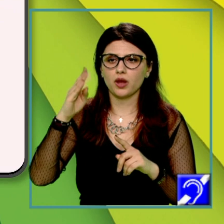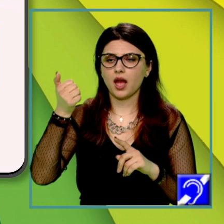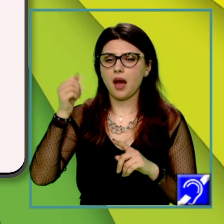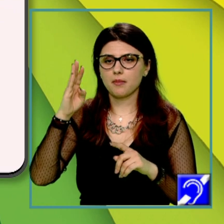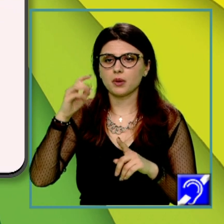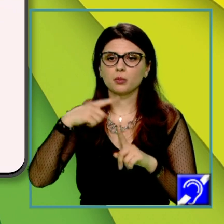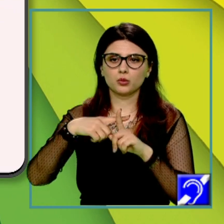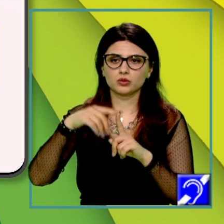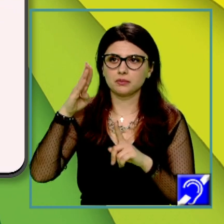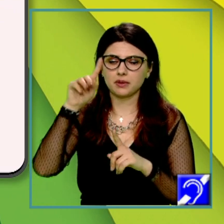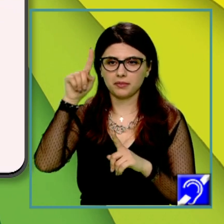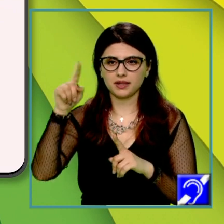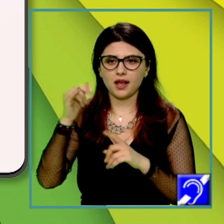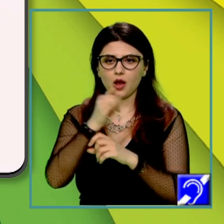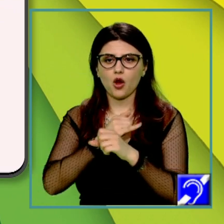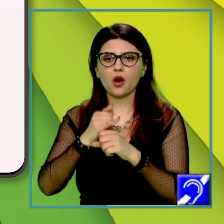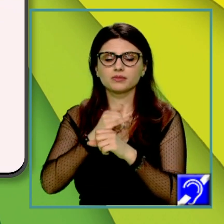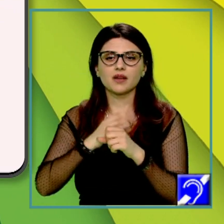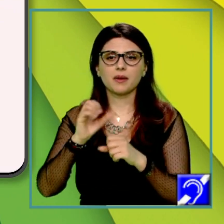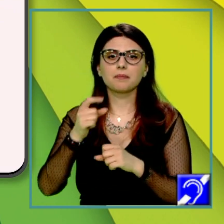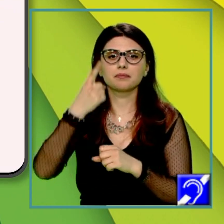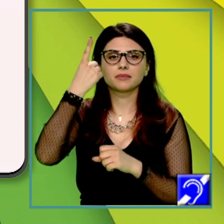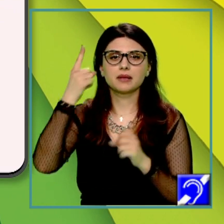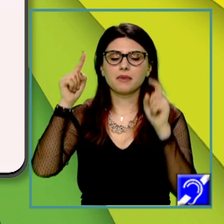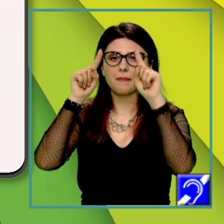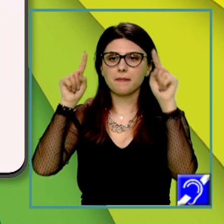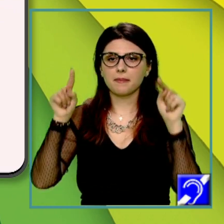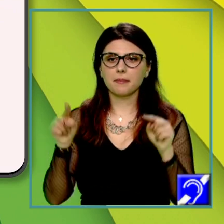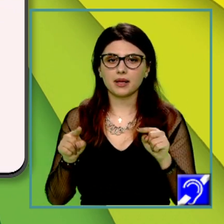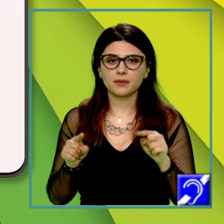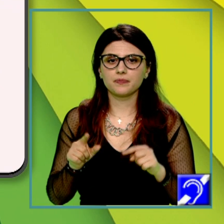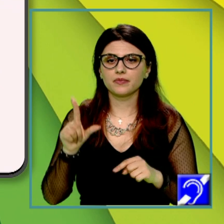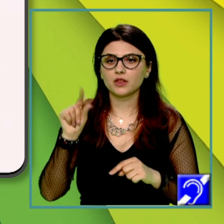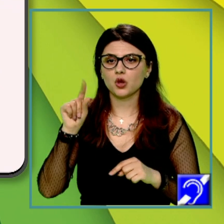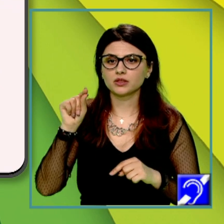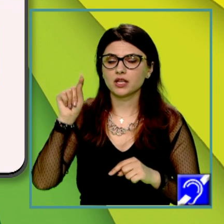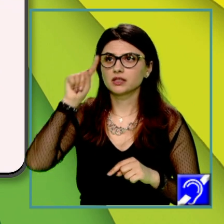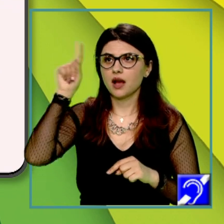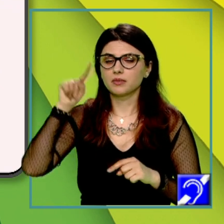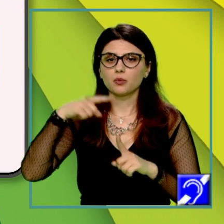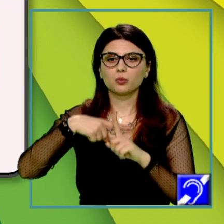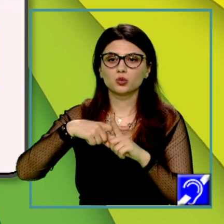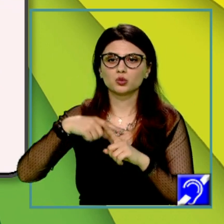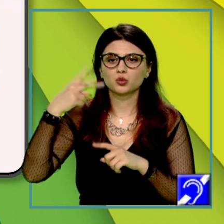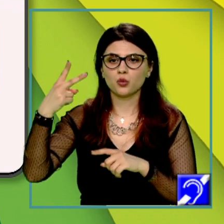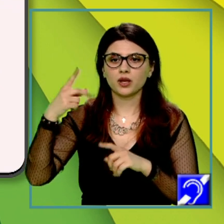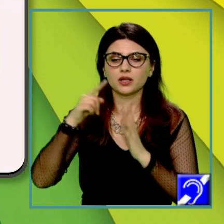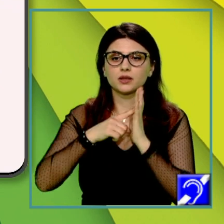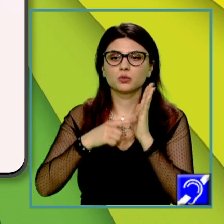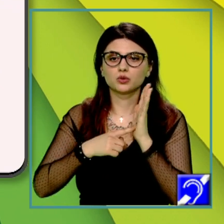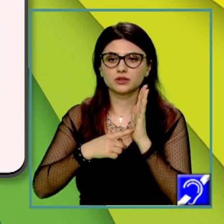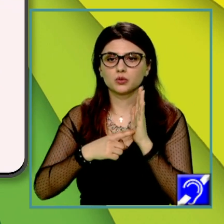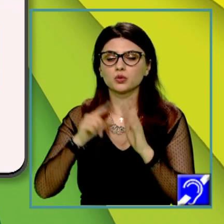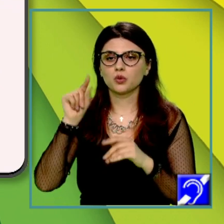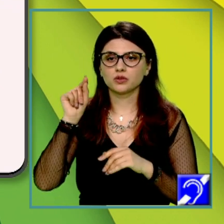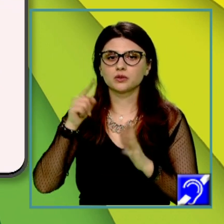b pătrat se observă că prima paranteză 20 la pătrat plus 2 înmulțit cu 20